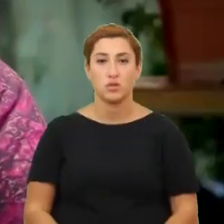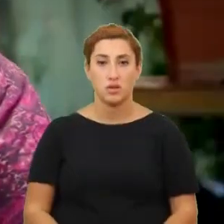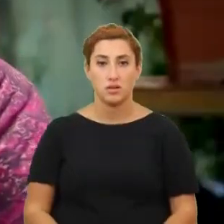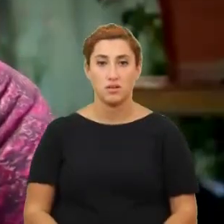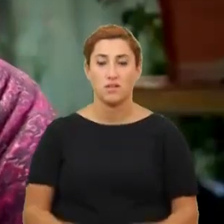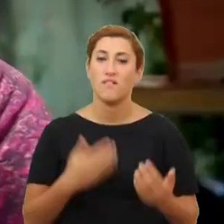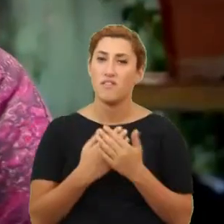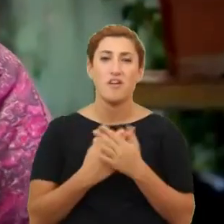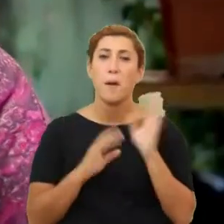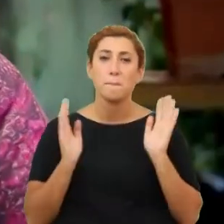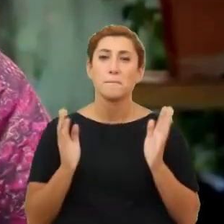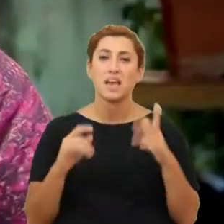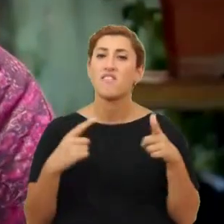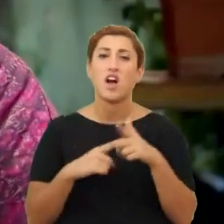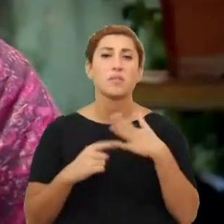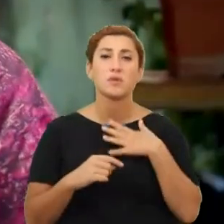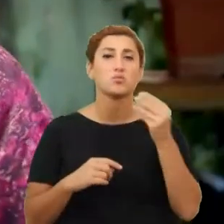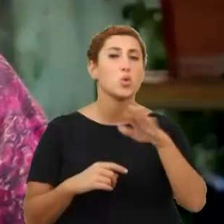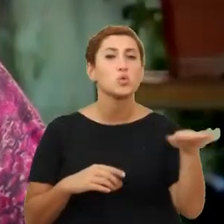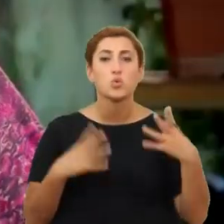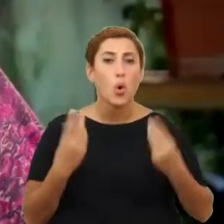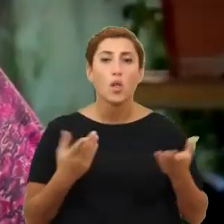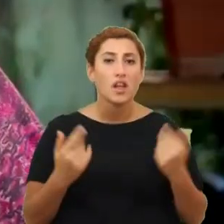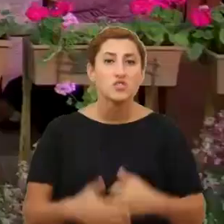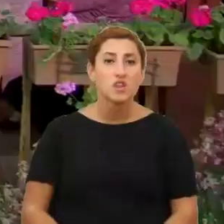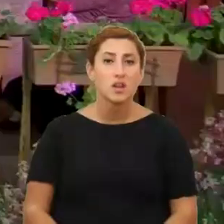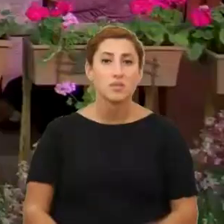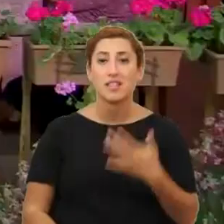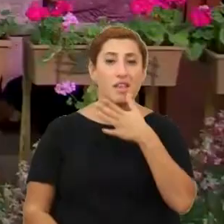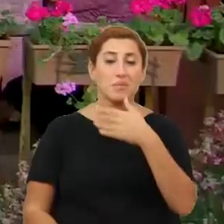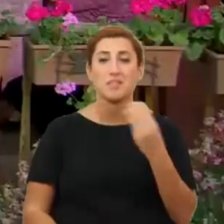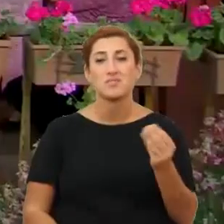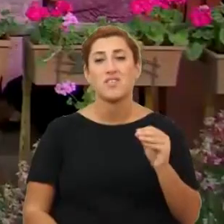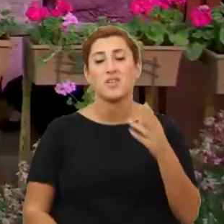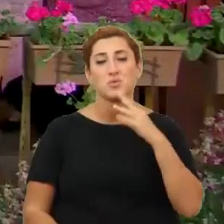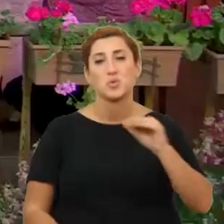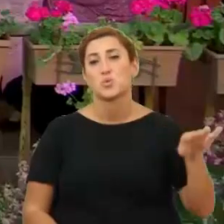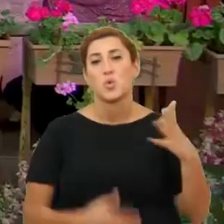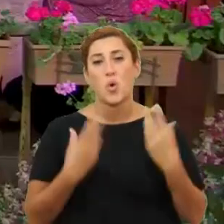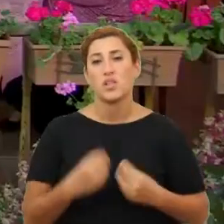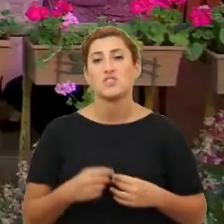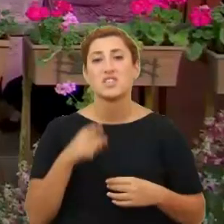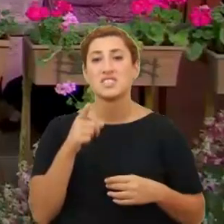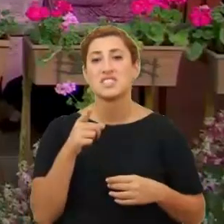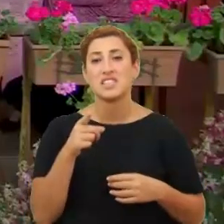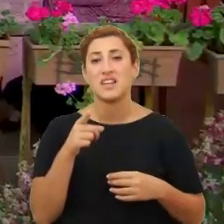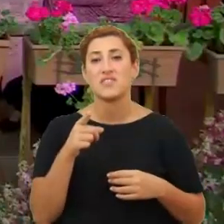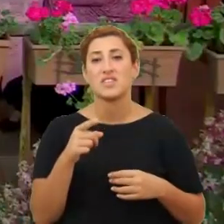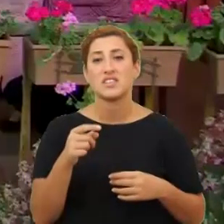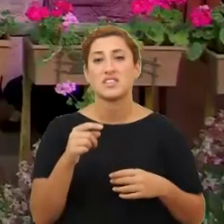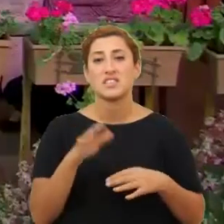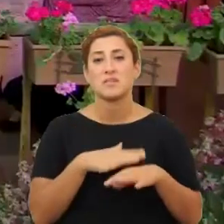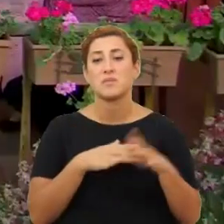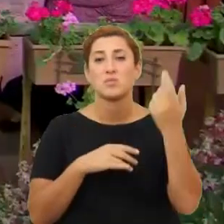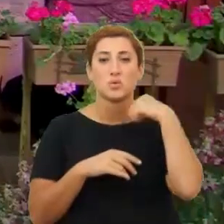vah. Peki Fatmacığım, çocukları ne olacak bunların? Ne bileyim zavallı çocuklar ne olacaklar? Senin cinsliğin yüzünden